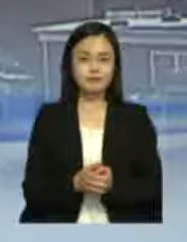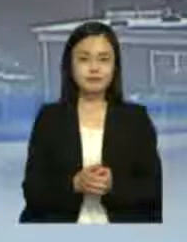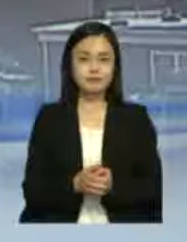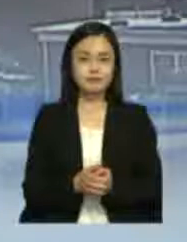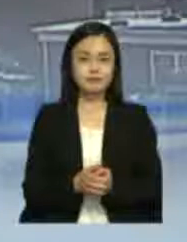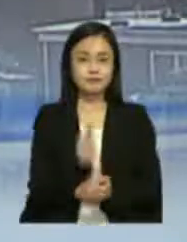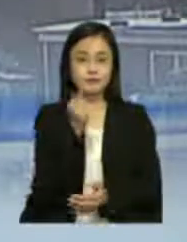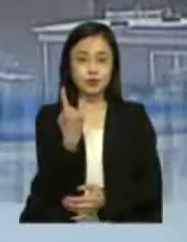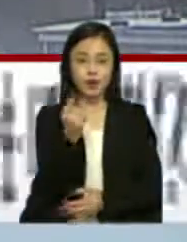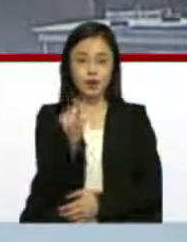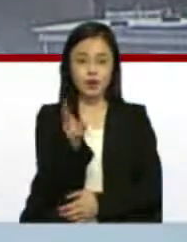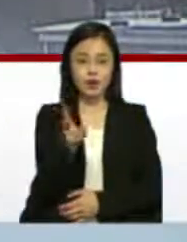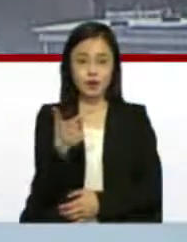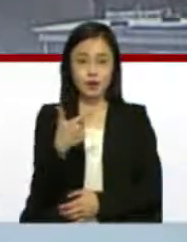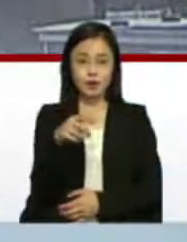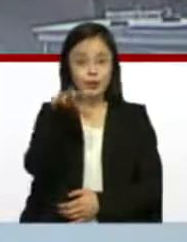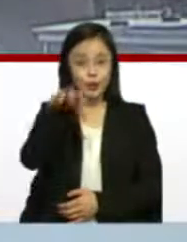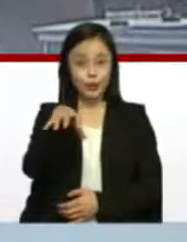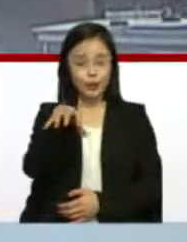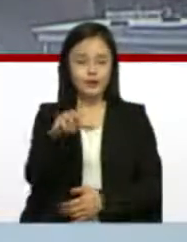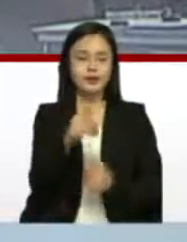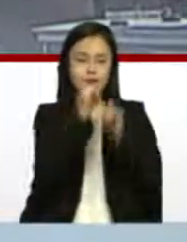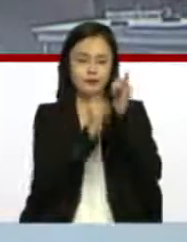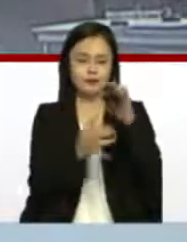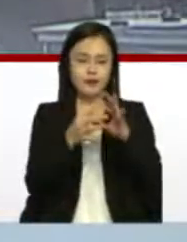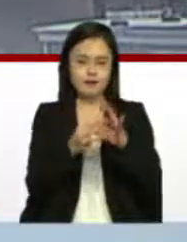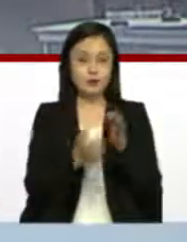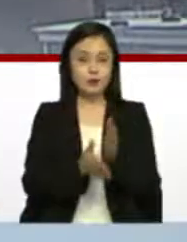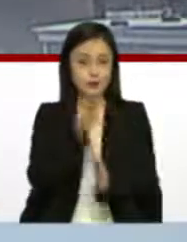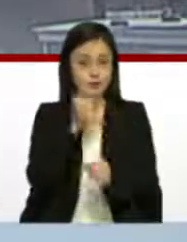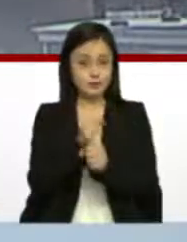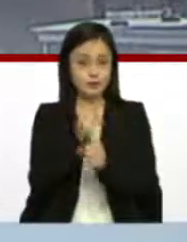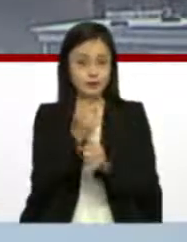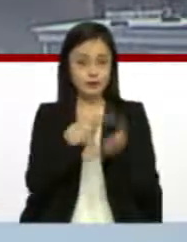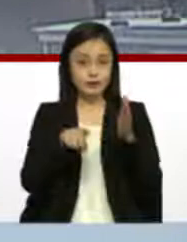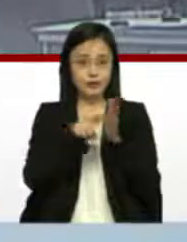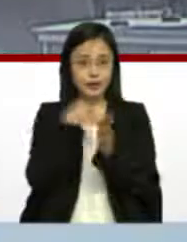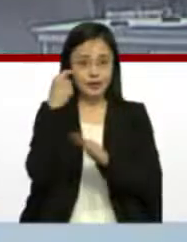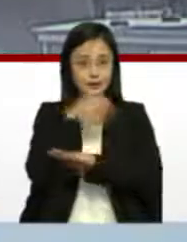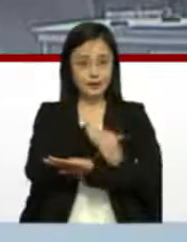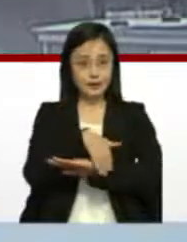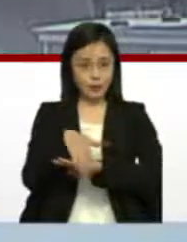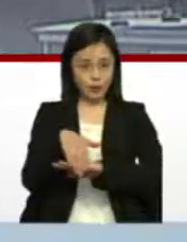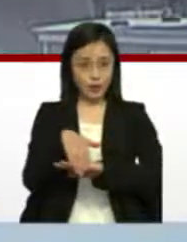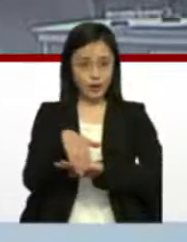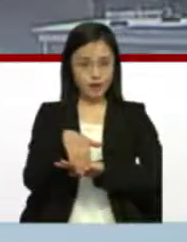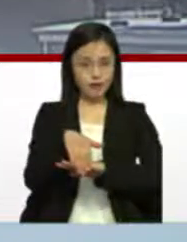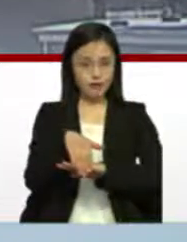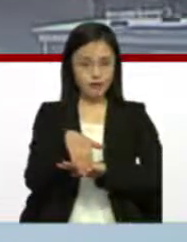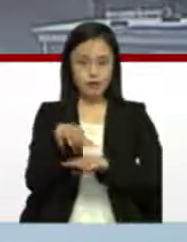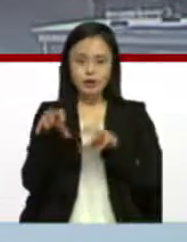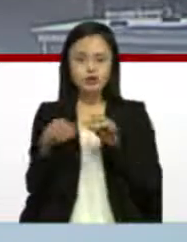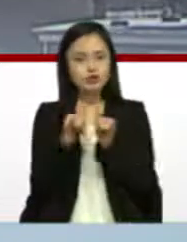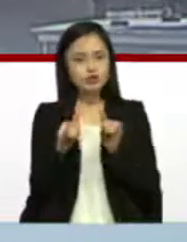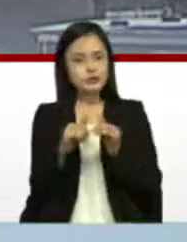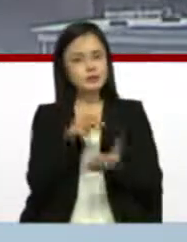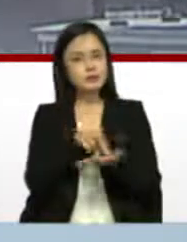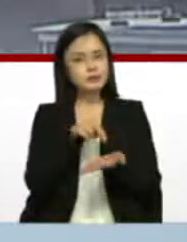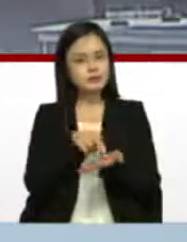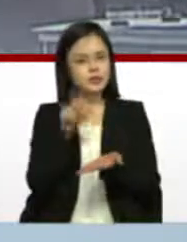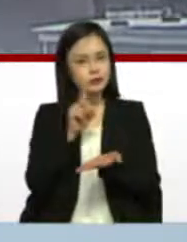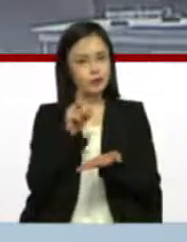이렇게 회원 동을 역사 도심으로 관리한다는 서울시의 계획에 대해 정작 회원동 일대 주민들은 회의적입니다